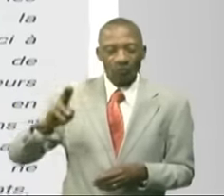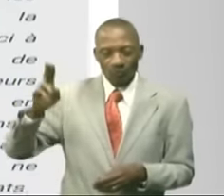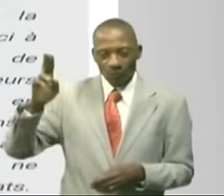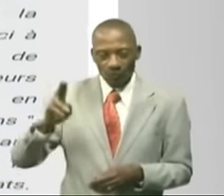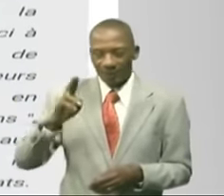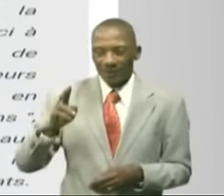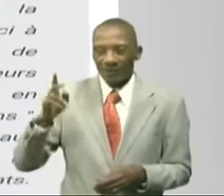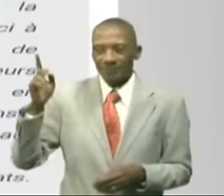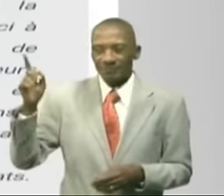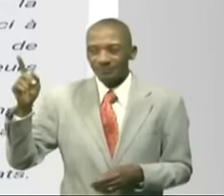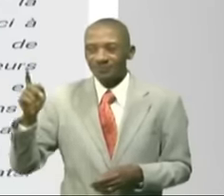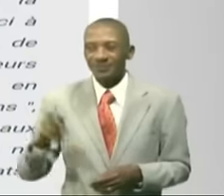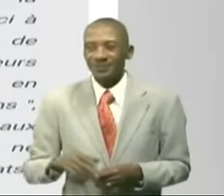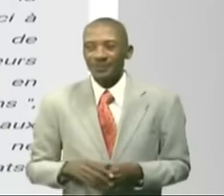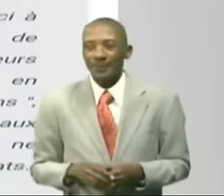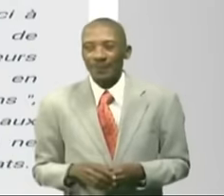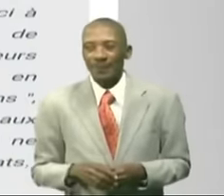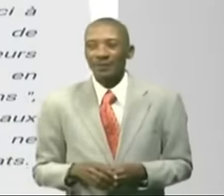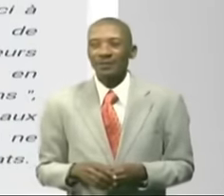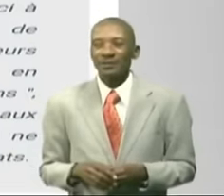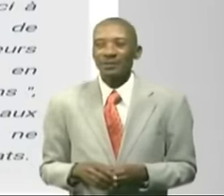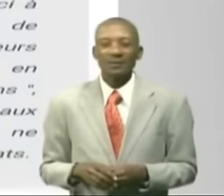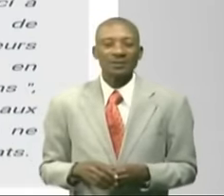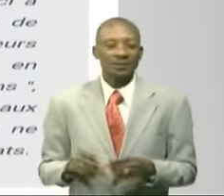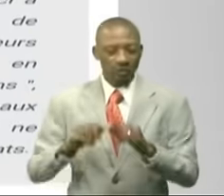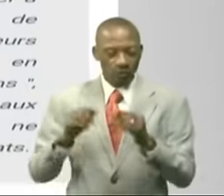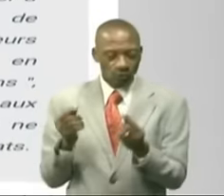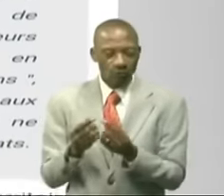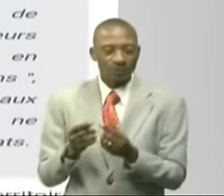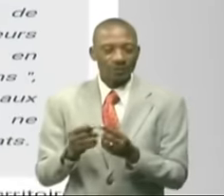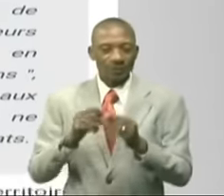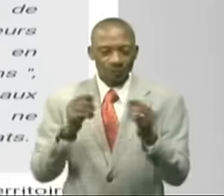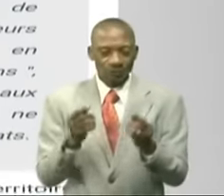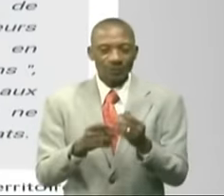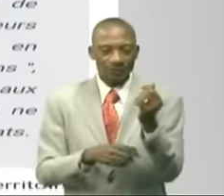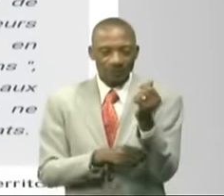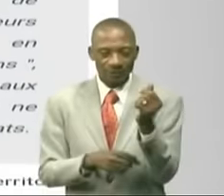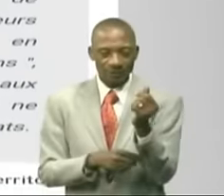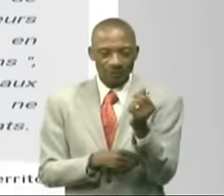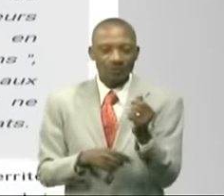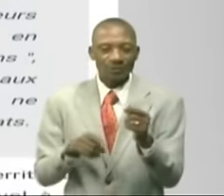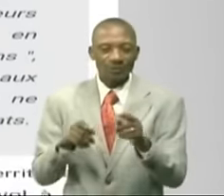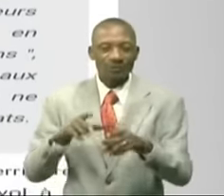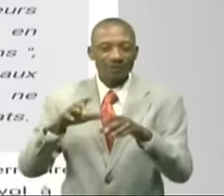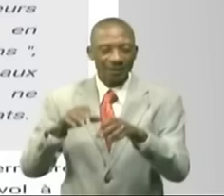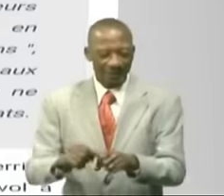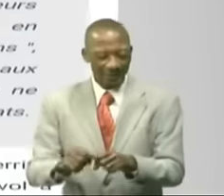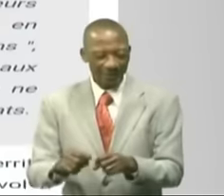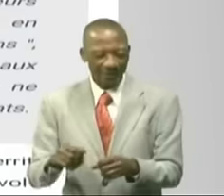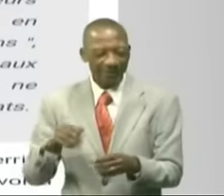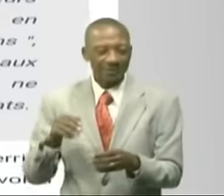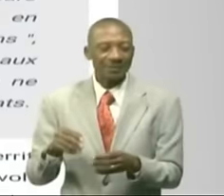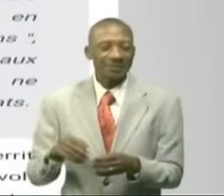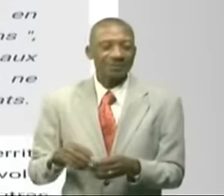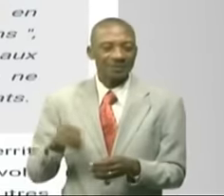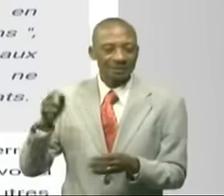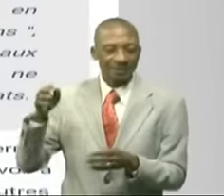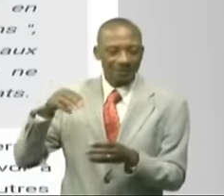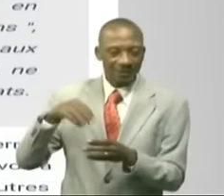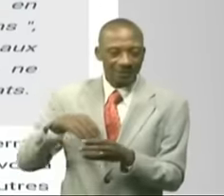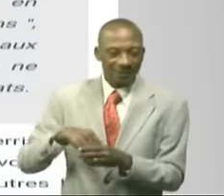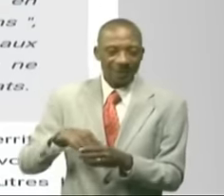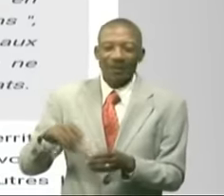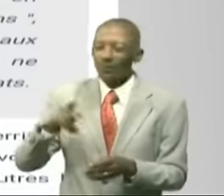armés non identifiés dans une maison d'achat d'or au quartier Binassé à Mambasa Centre, au sud de la province de